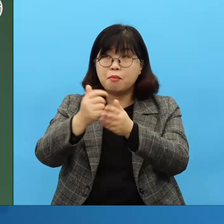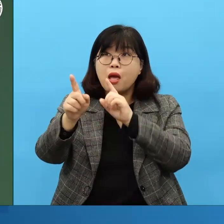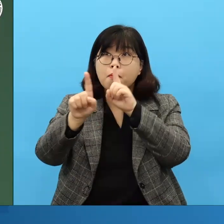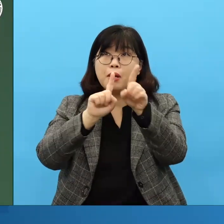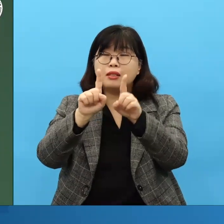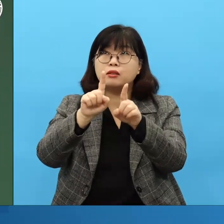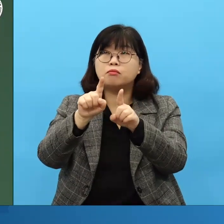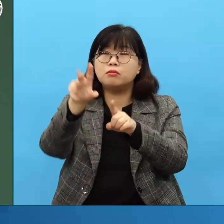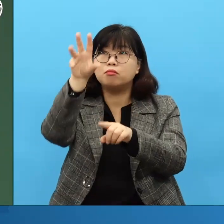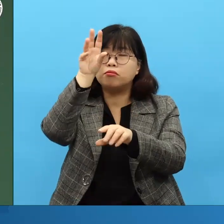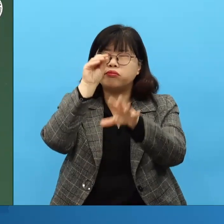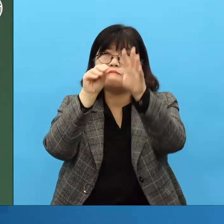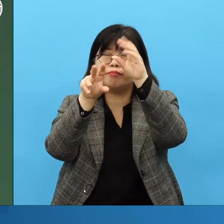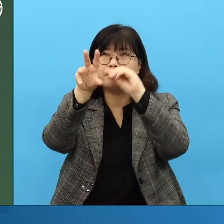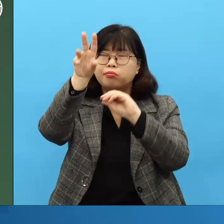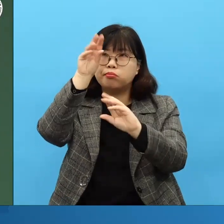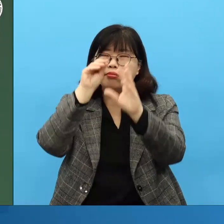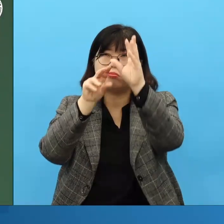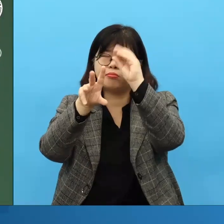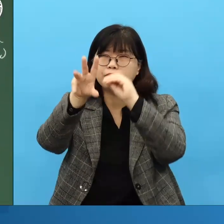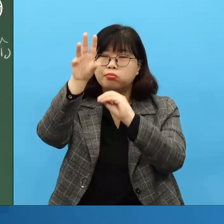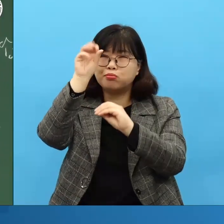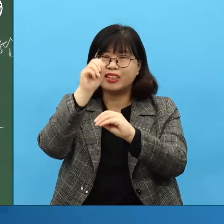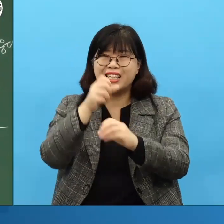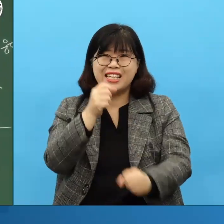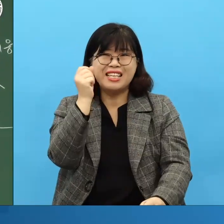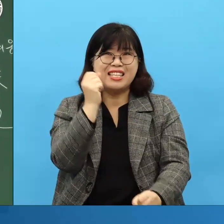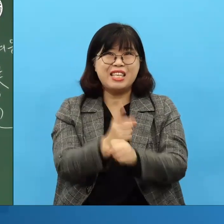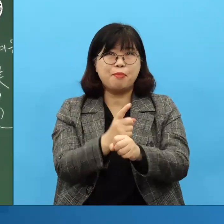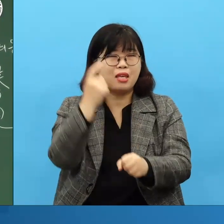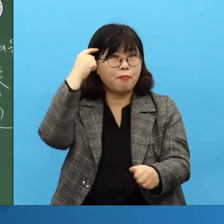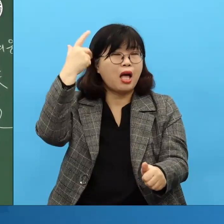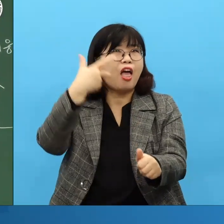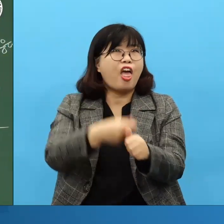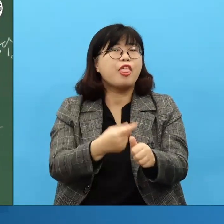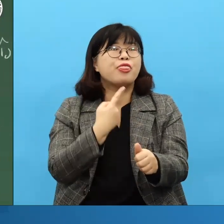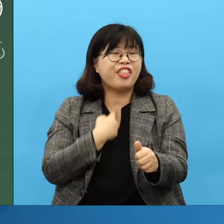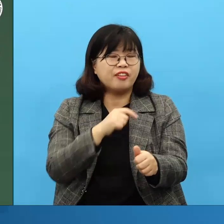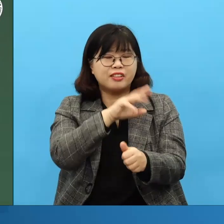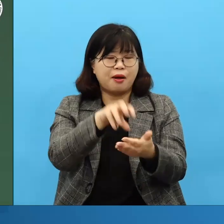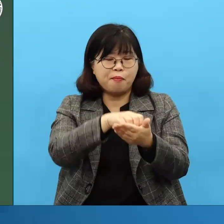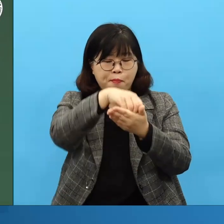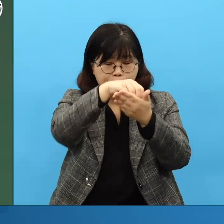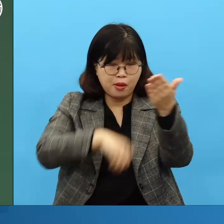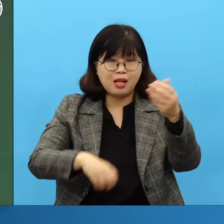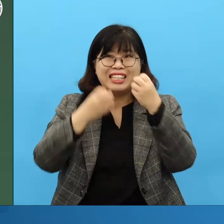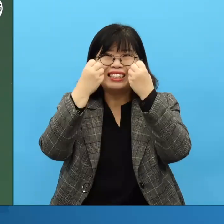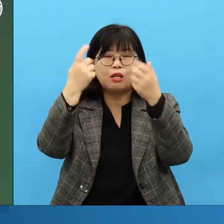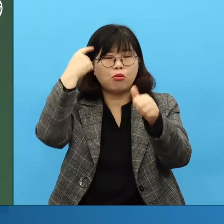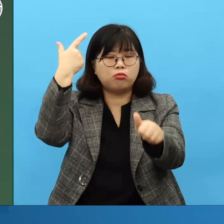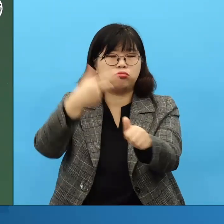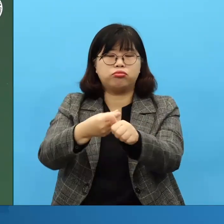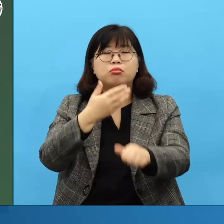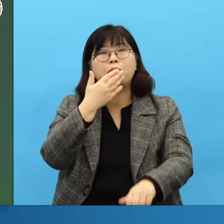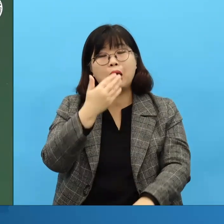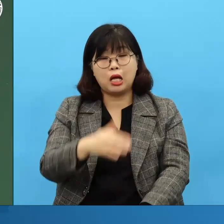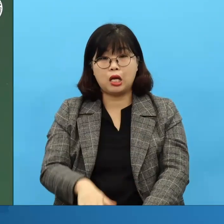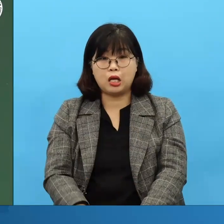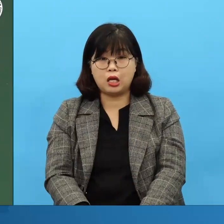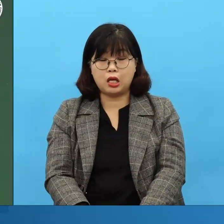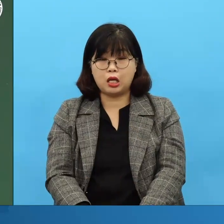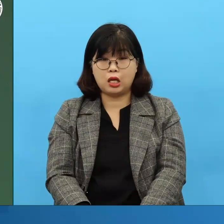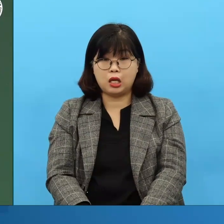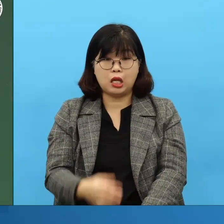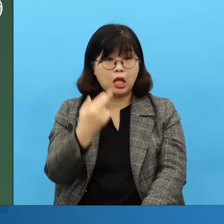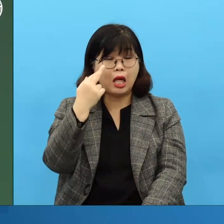word enters correctly inside of you, the imprints begin to change. 바울이 고백 안 했습니까? 바울은 대단한 사람입니다. Paul made this confession. He was 이게 an 다 amazing 바뀌어버렸어요.